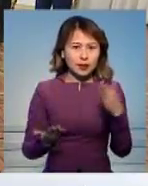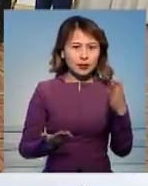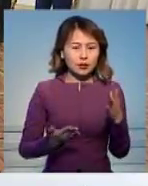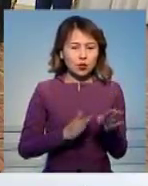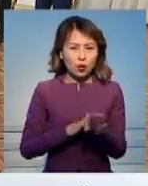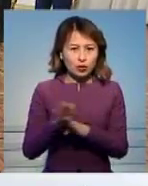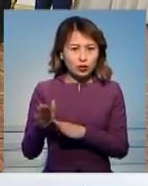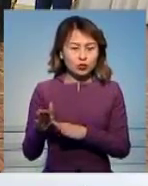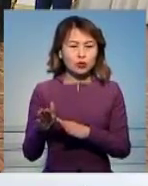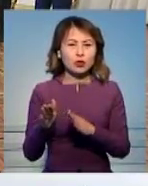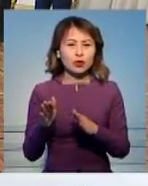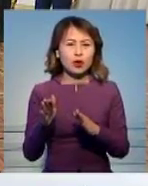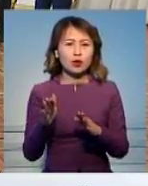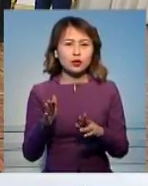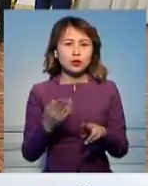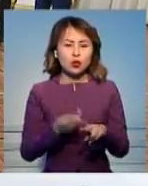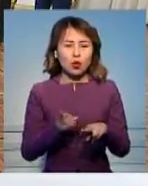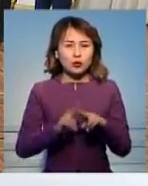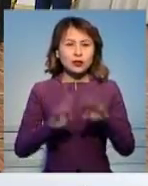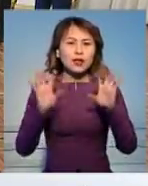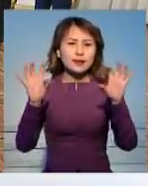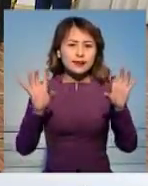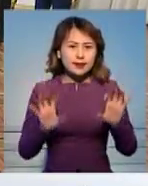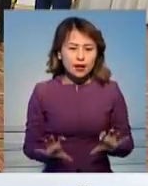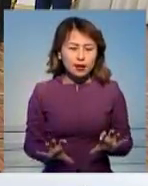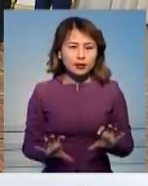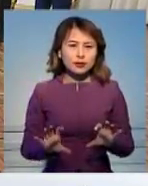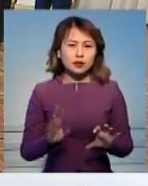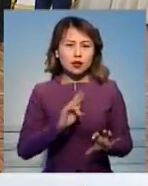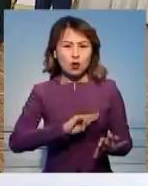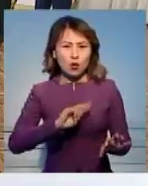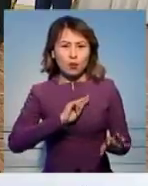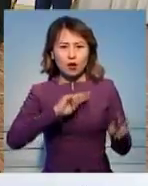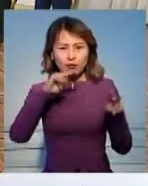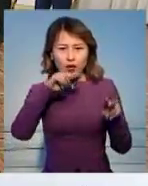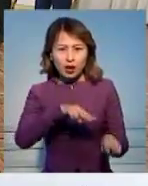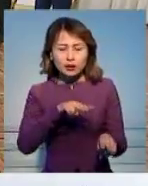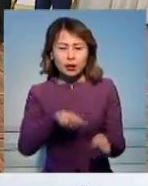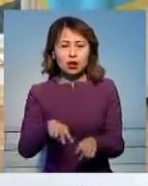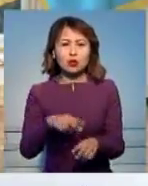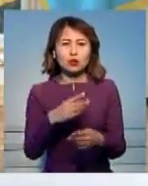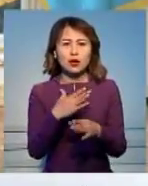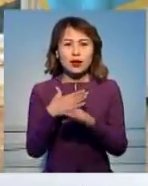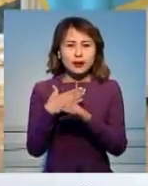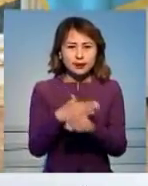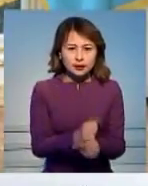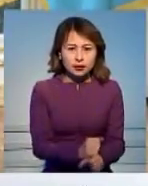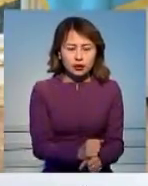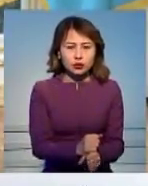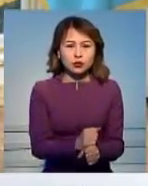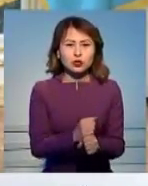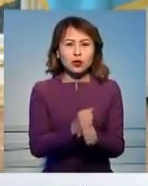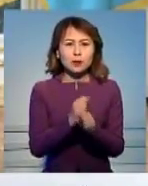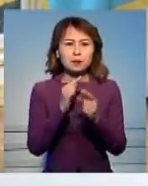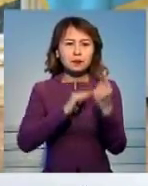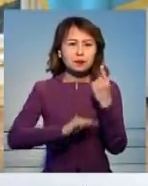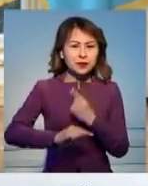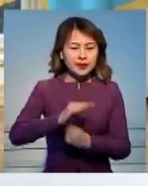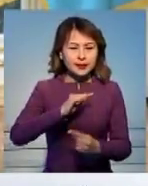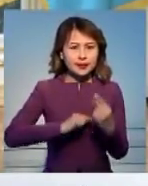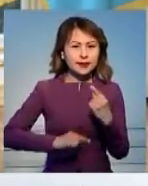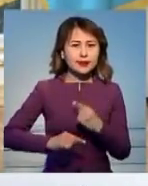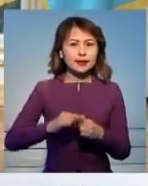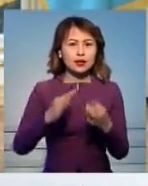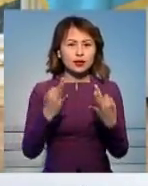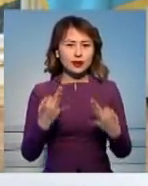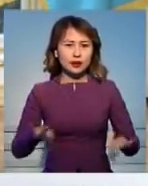мақсатымен қабылданып отыр. Заң мемлекеттік органдардың қадағалау функциясын қысқарту арқылы бизнес өкілдерінің